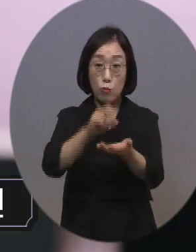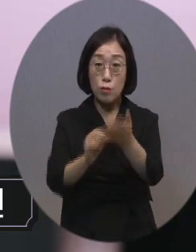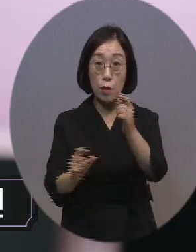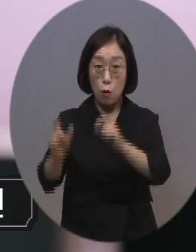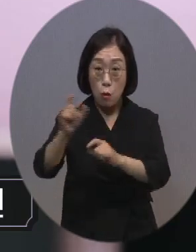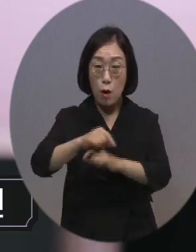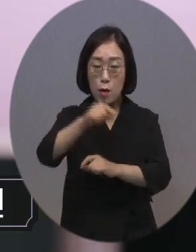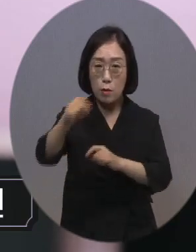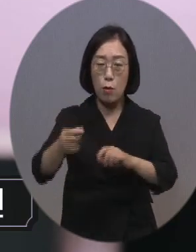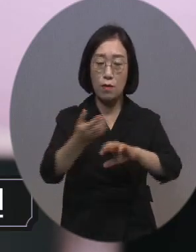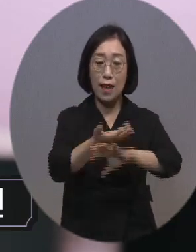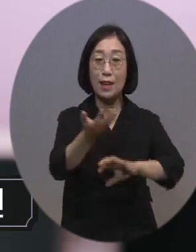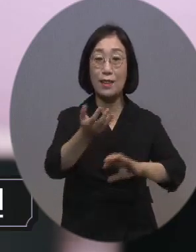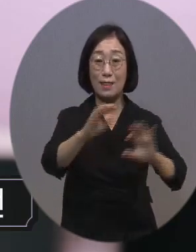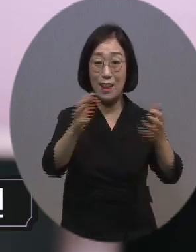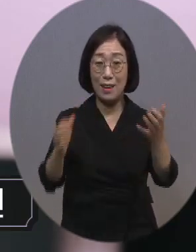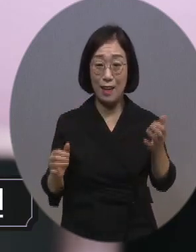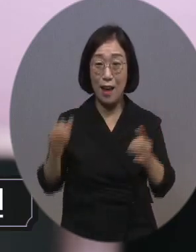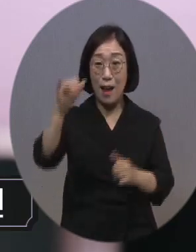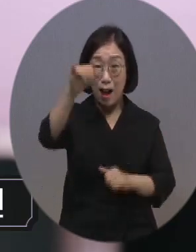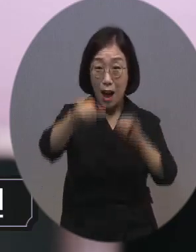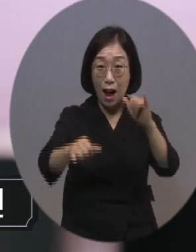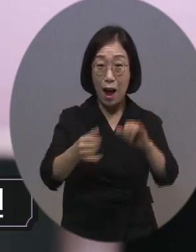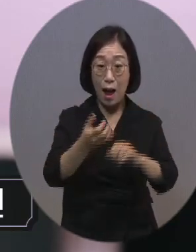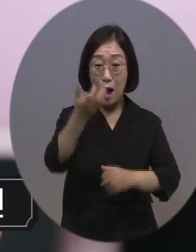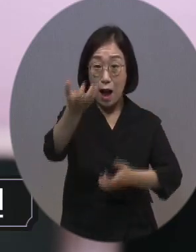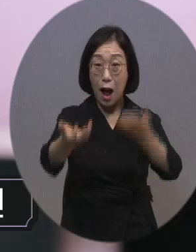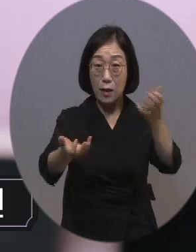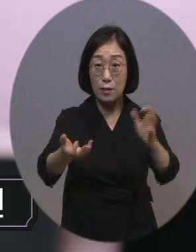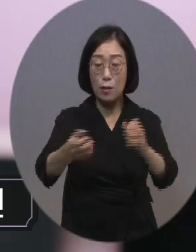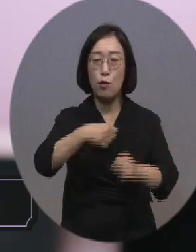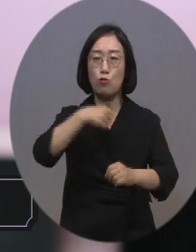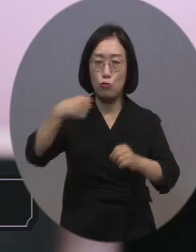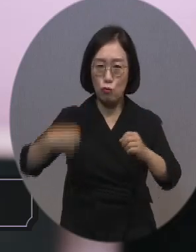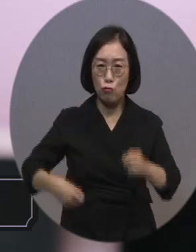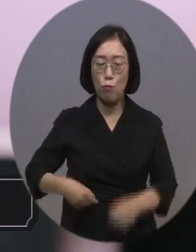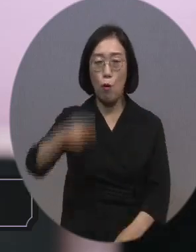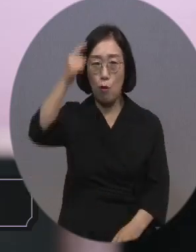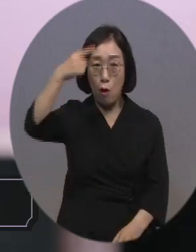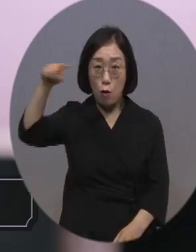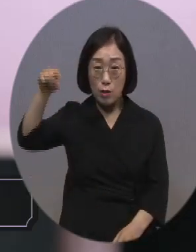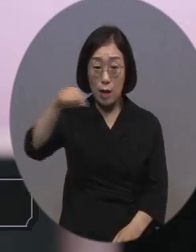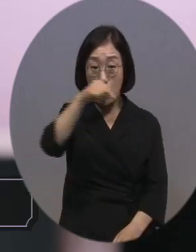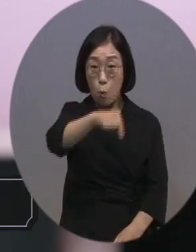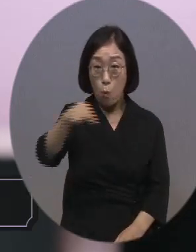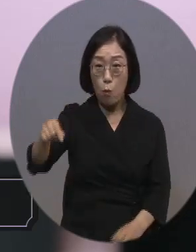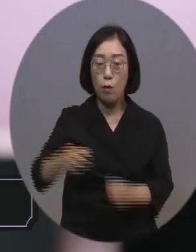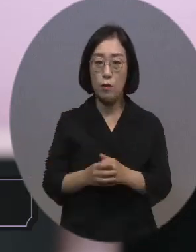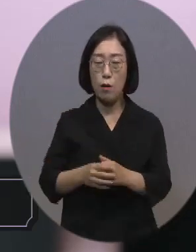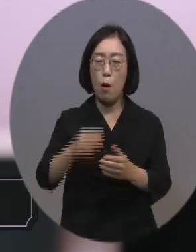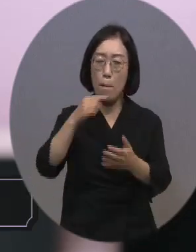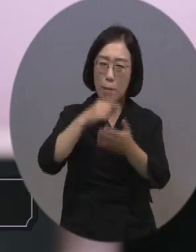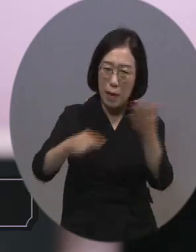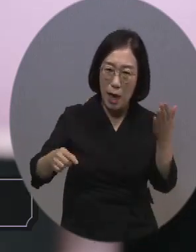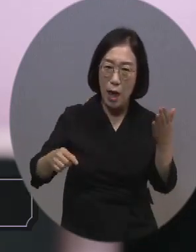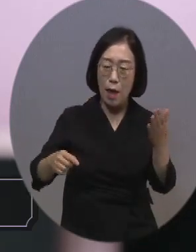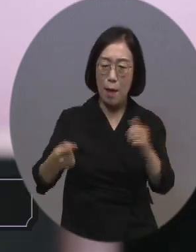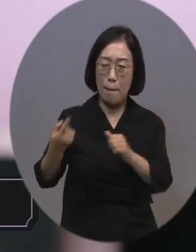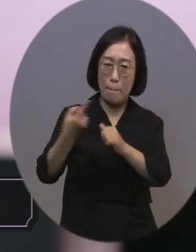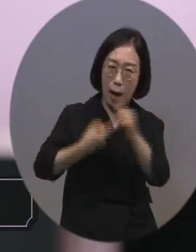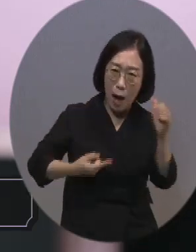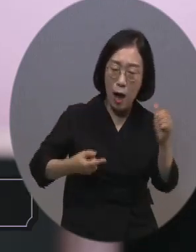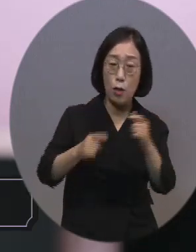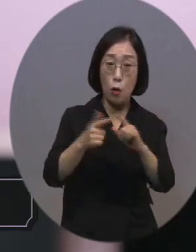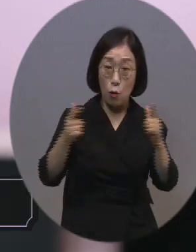주민들이 해외에서 뭐 중국이나 러시아에서 겪었었던 인권 피해들도 저희가 다 기록을 하고